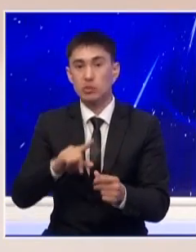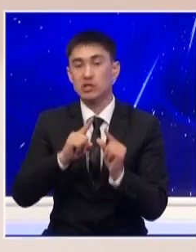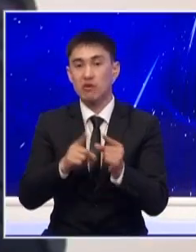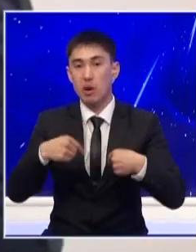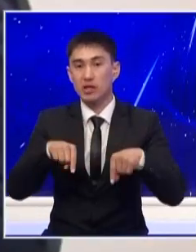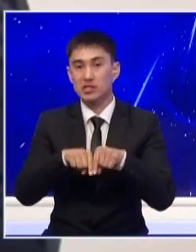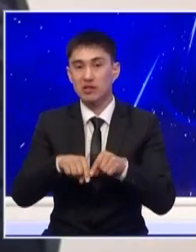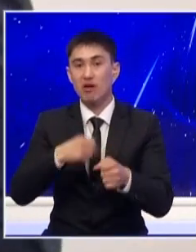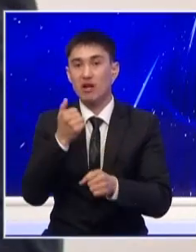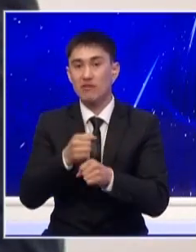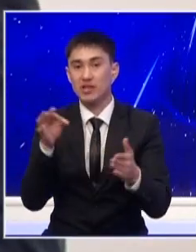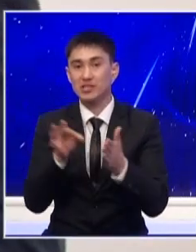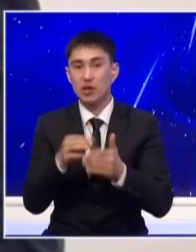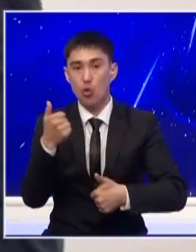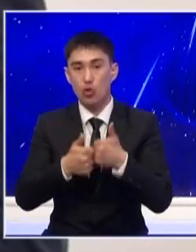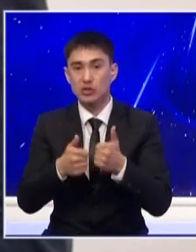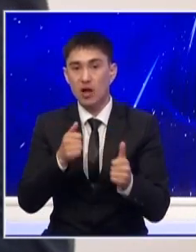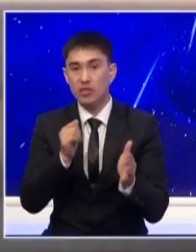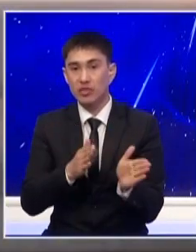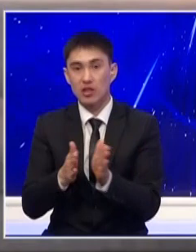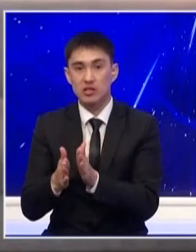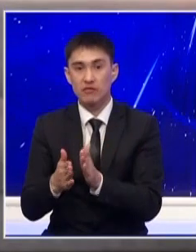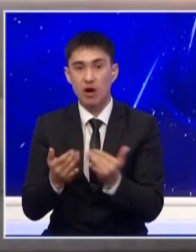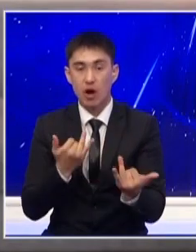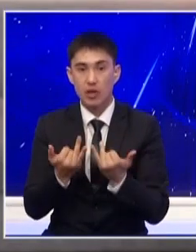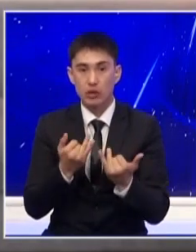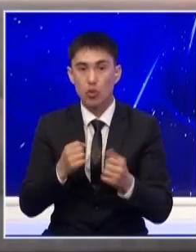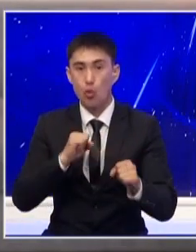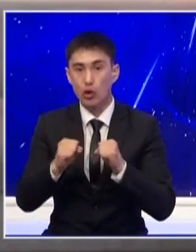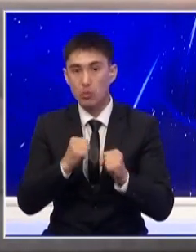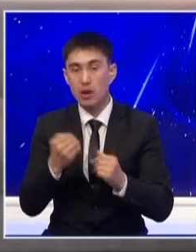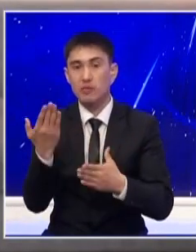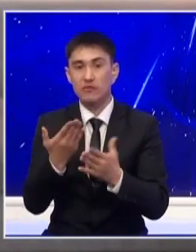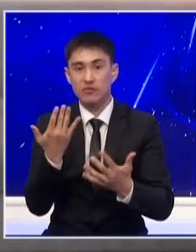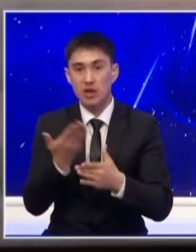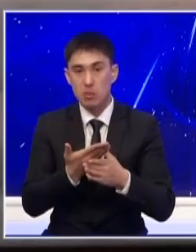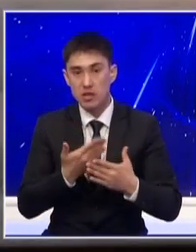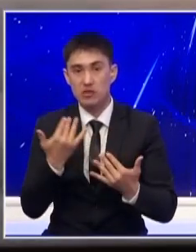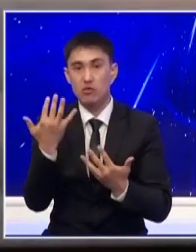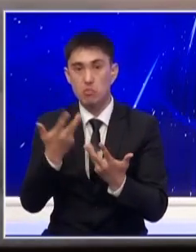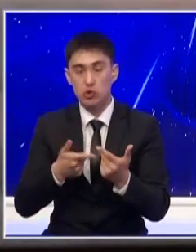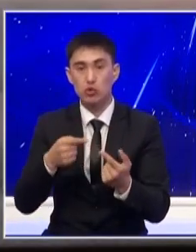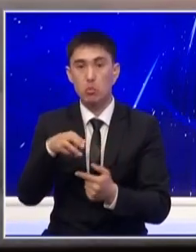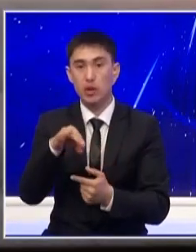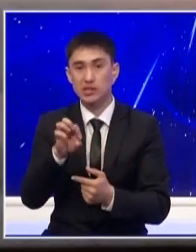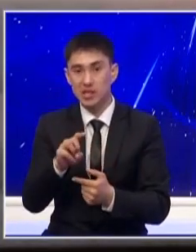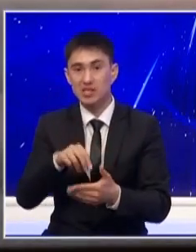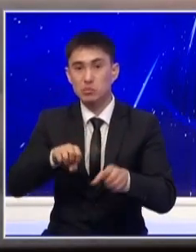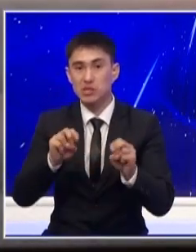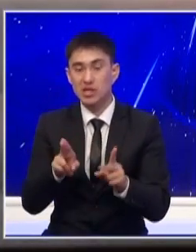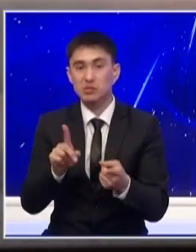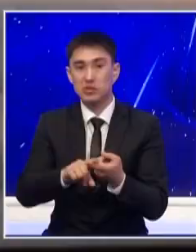по словам организаторов, главная цель конкурса – налаживание контактов и укрепление взаимодействия между прессой